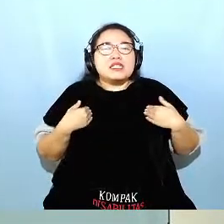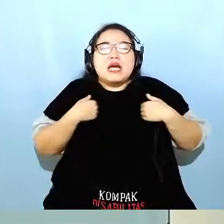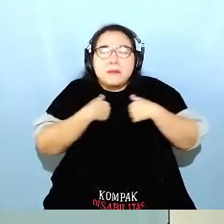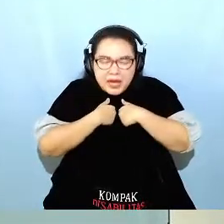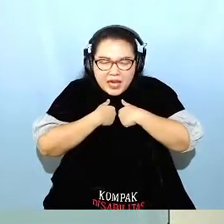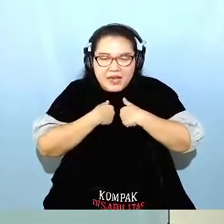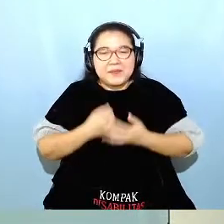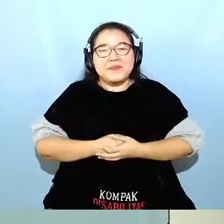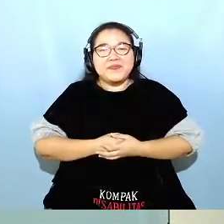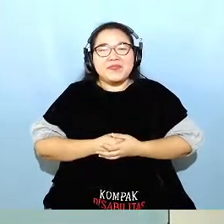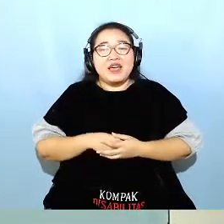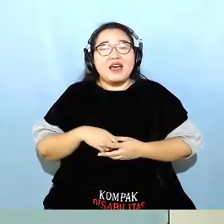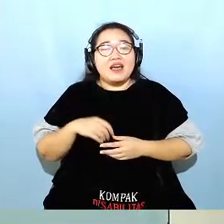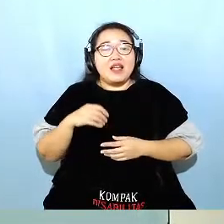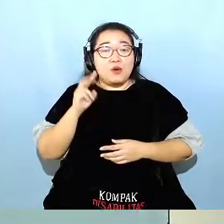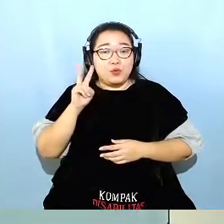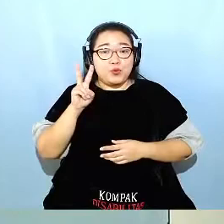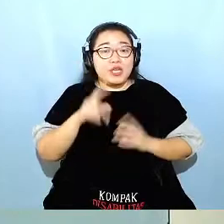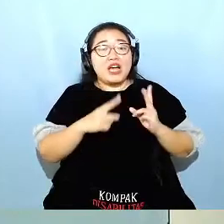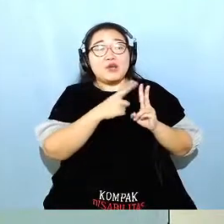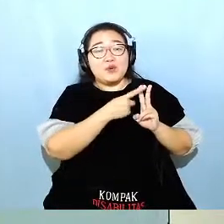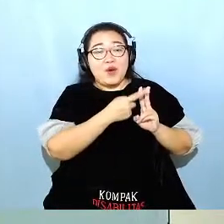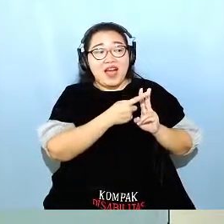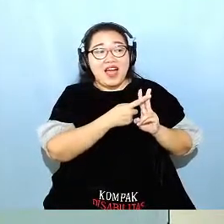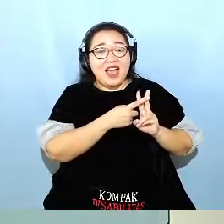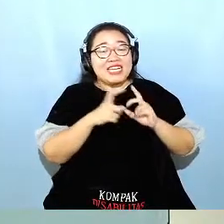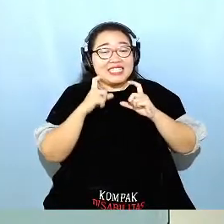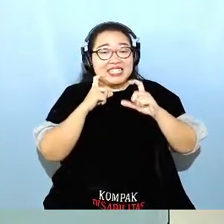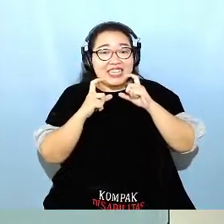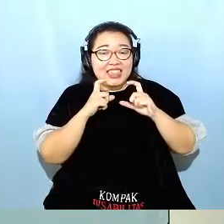dalam kisah rasul, di sana